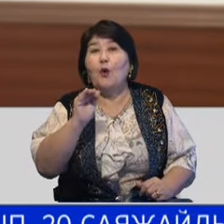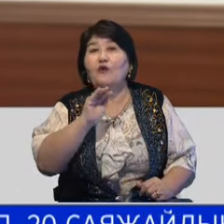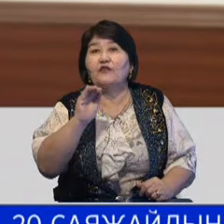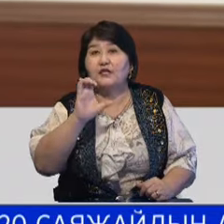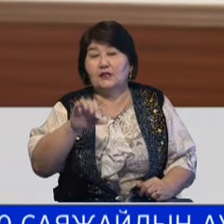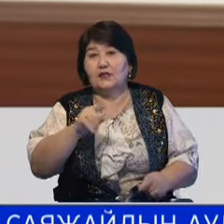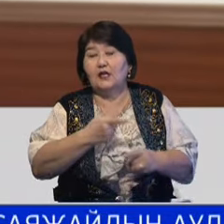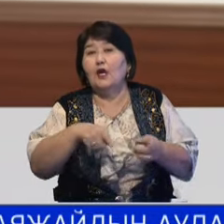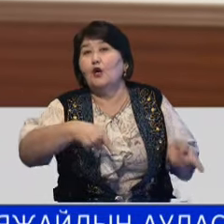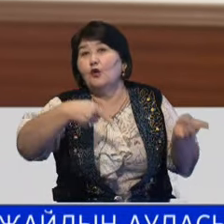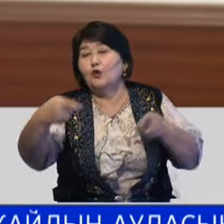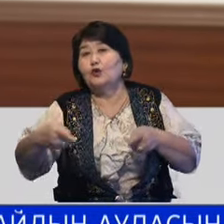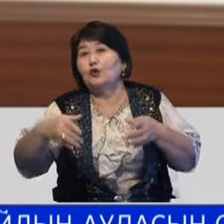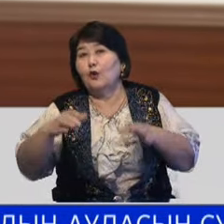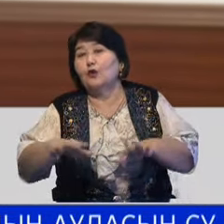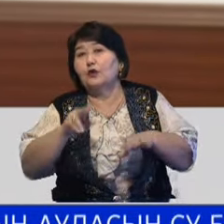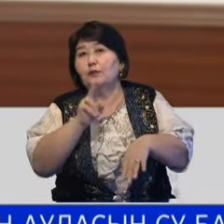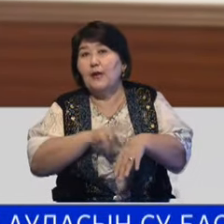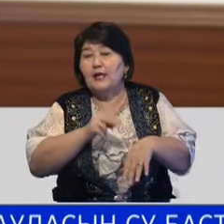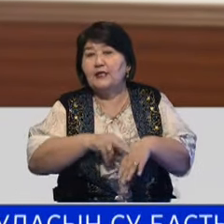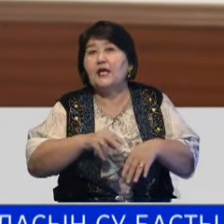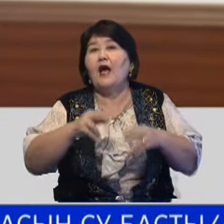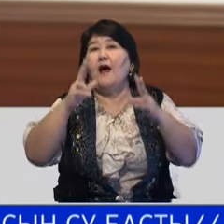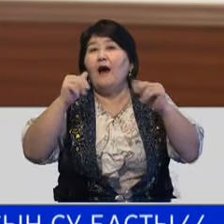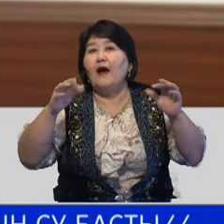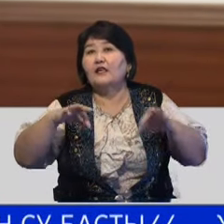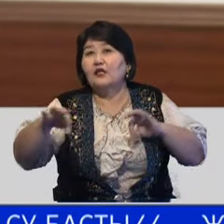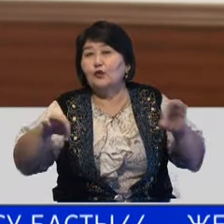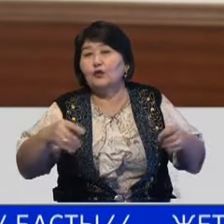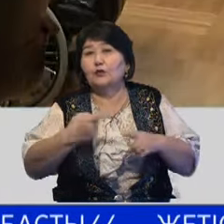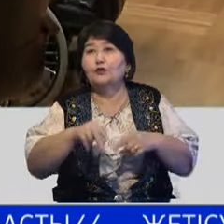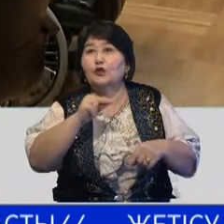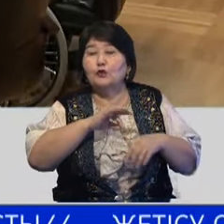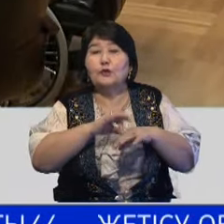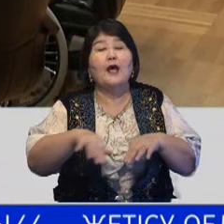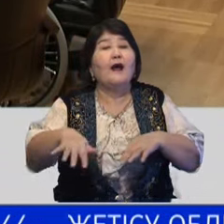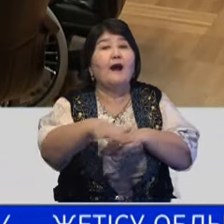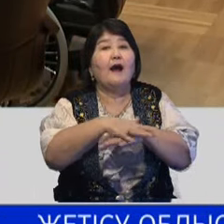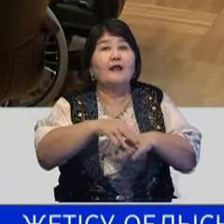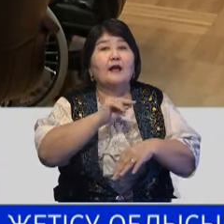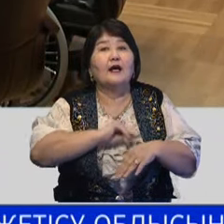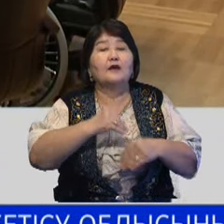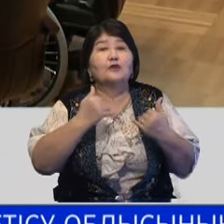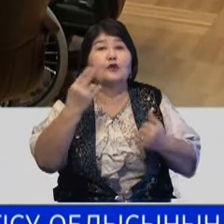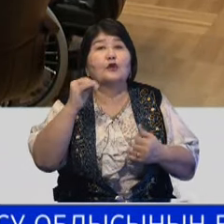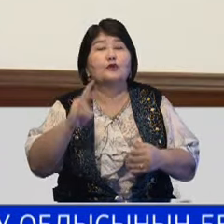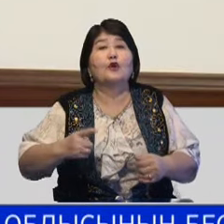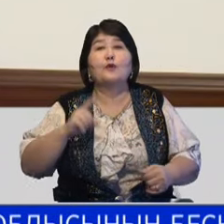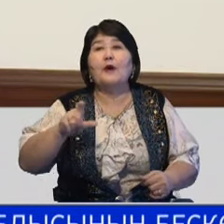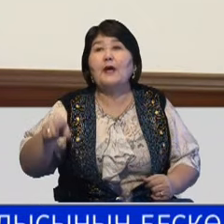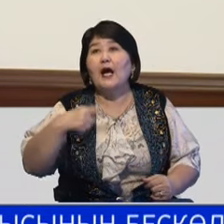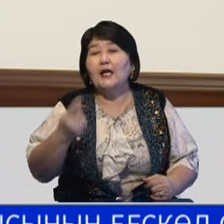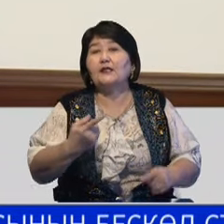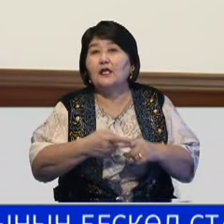дайындайды. Яғни көші-қон полициясы, архитектура, сондай жұмыстармен жүргізеді. Халыққа қызмет көрсету орталығы мамандарының